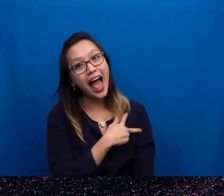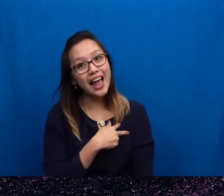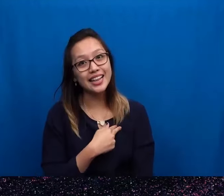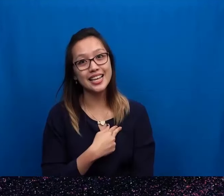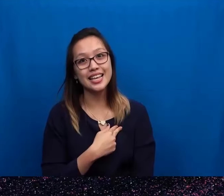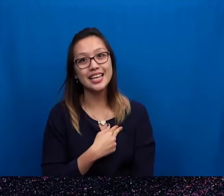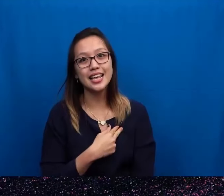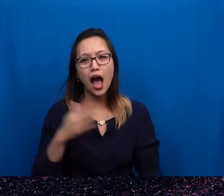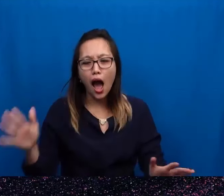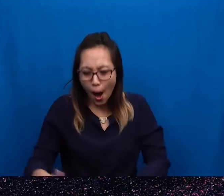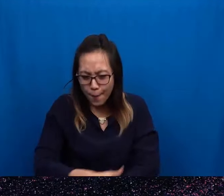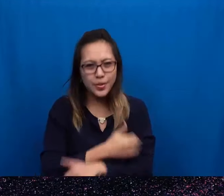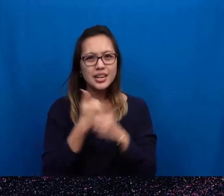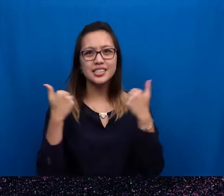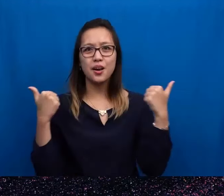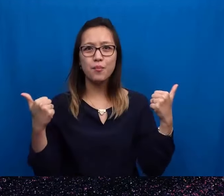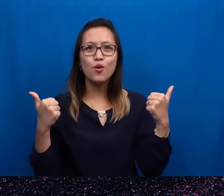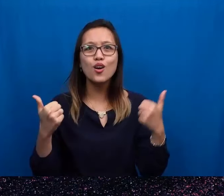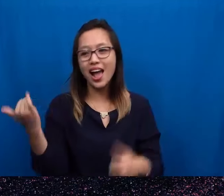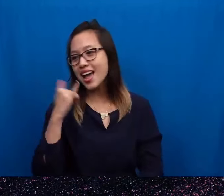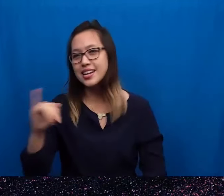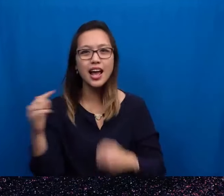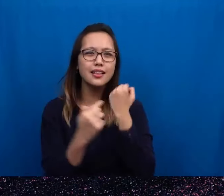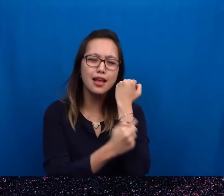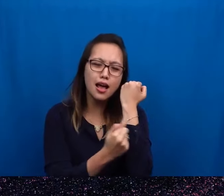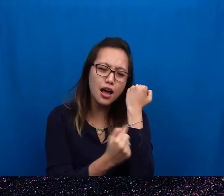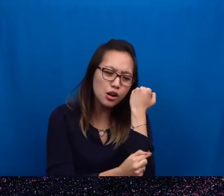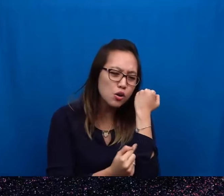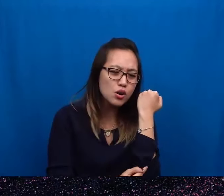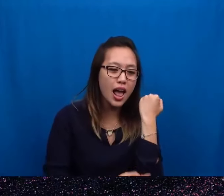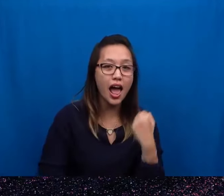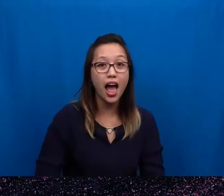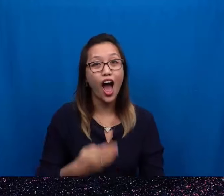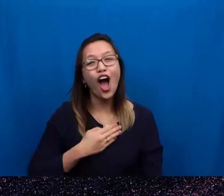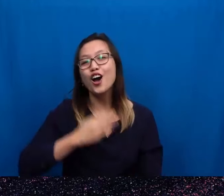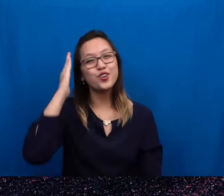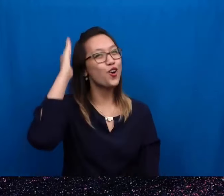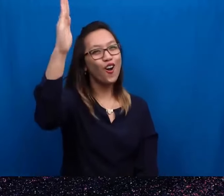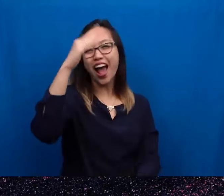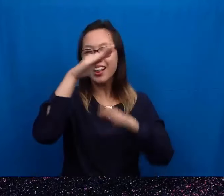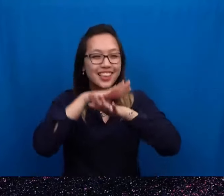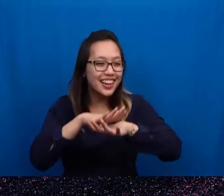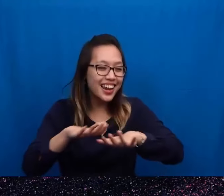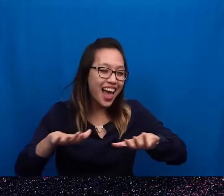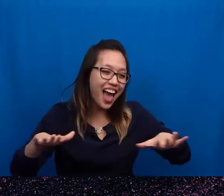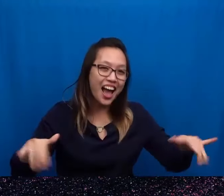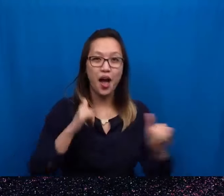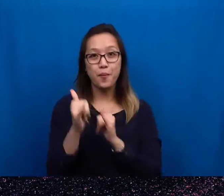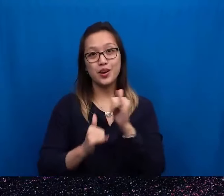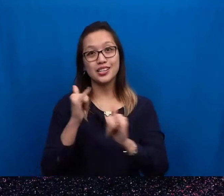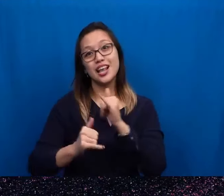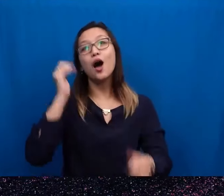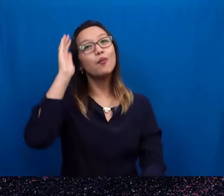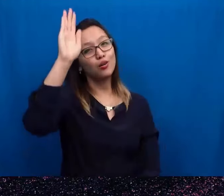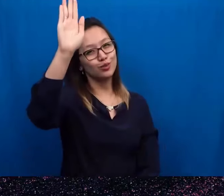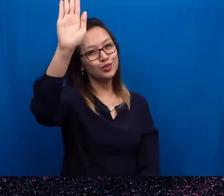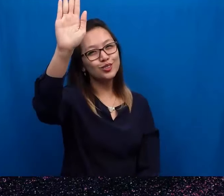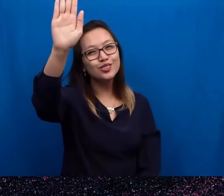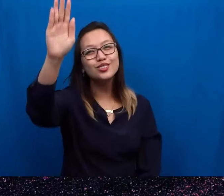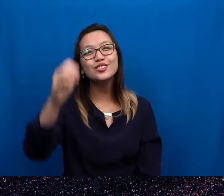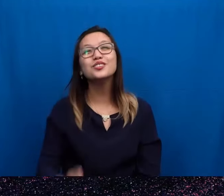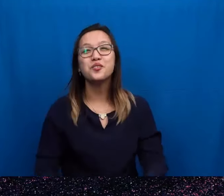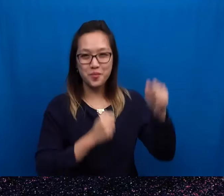memulihkan hati, menyembuhkan yang terluka. Ku kan tenang